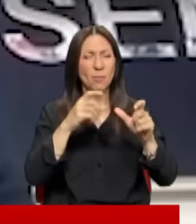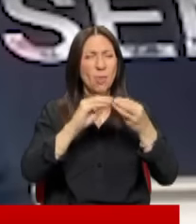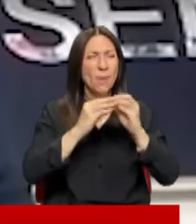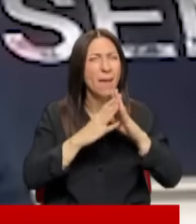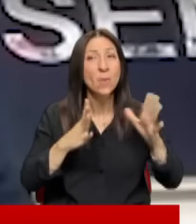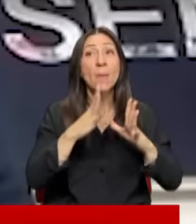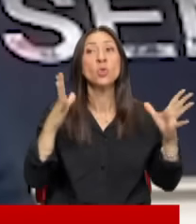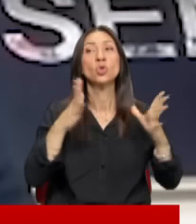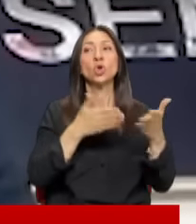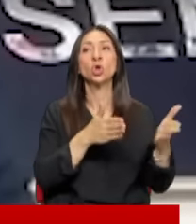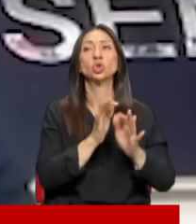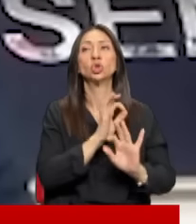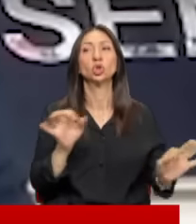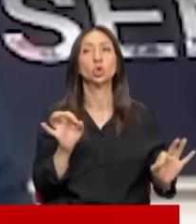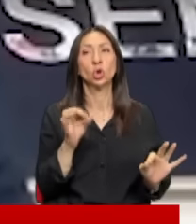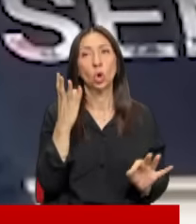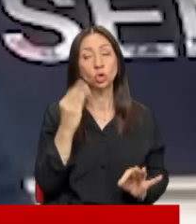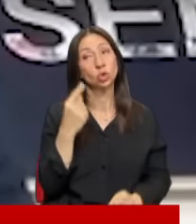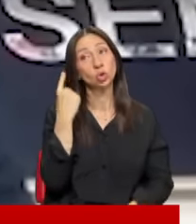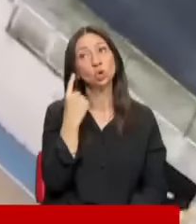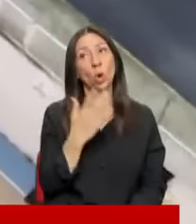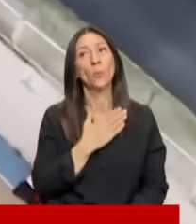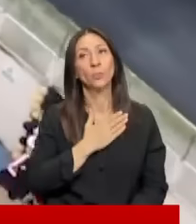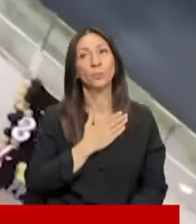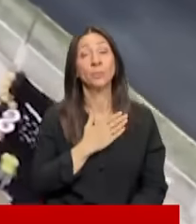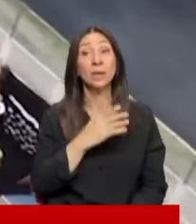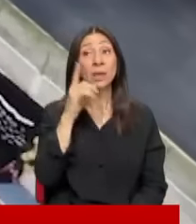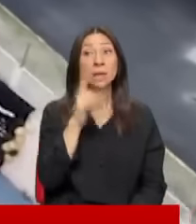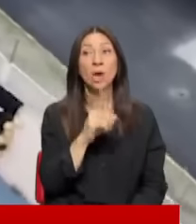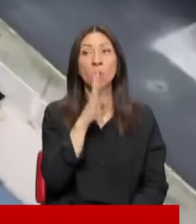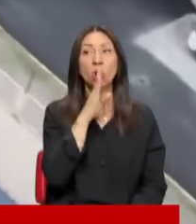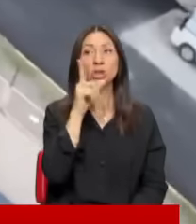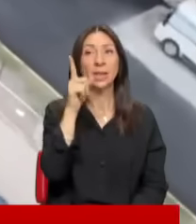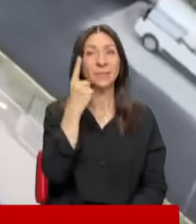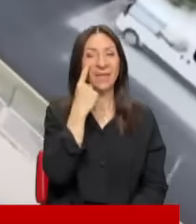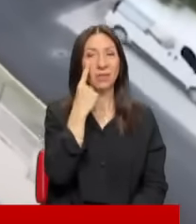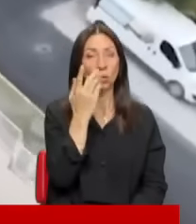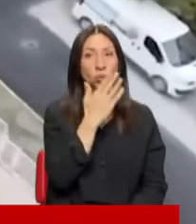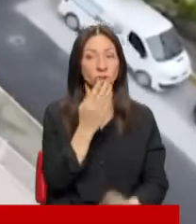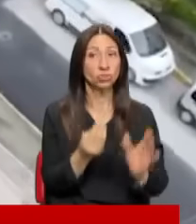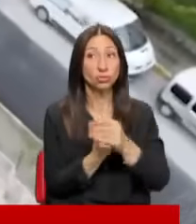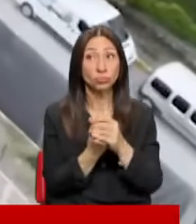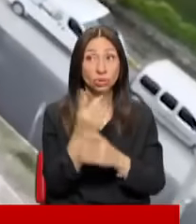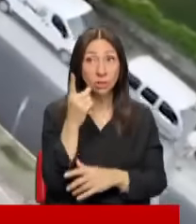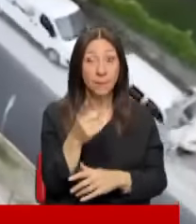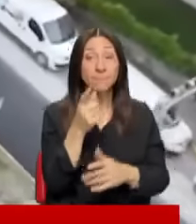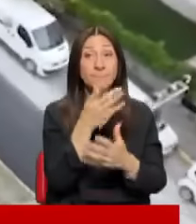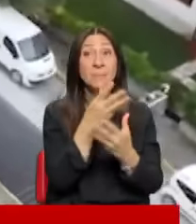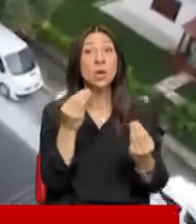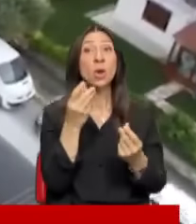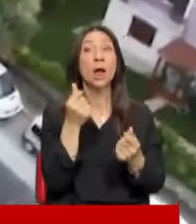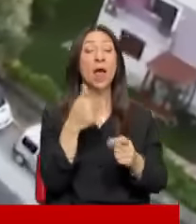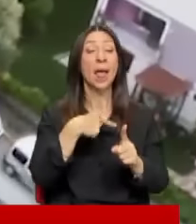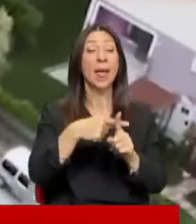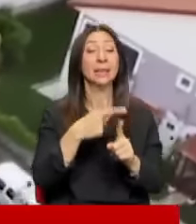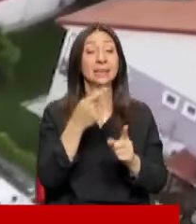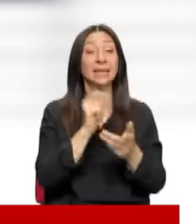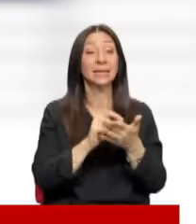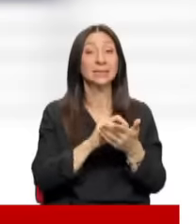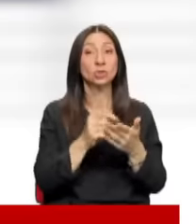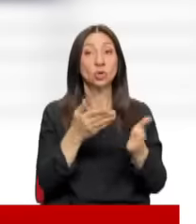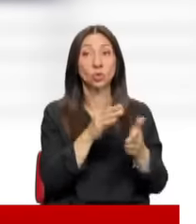Türkiye'deki en büyük yolsuzluk operasyonu olabilir diye düşünüyorum. İlk kez Kocaeli'de bir devlet okulunda ortaya çıkmıştı. Milyon liralık ek ders